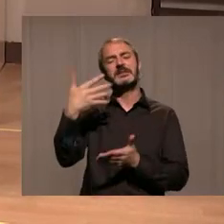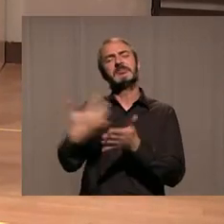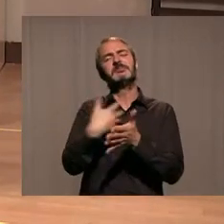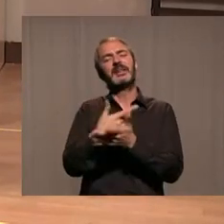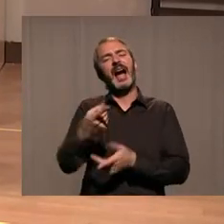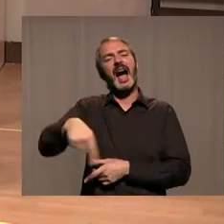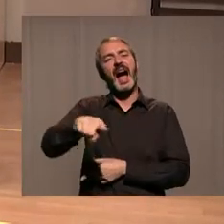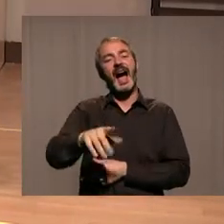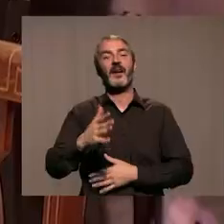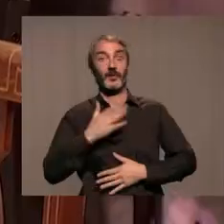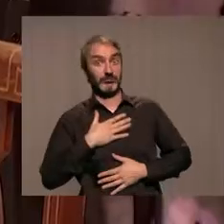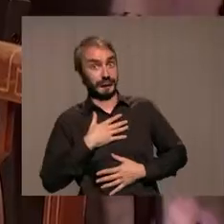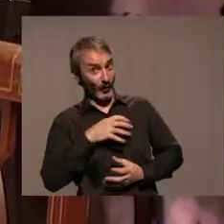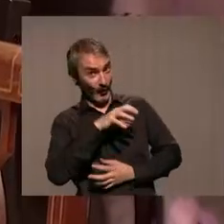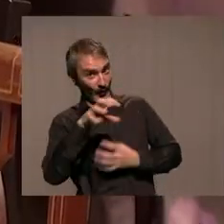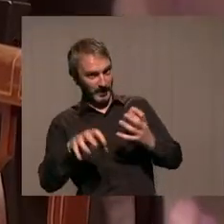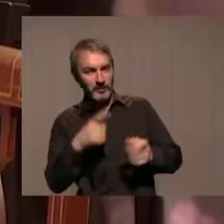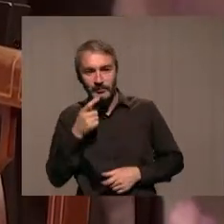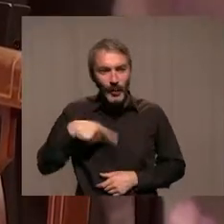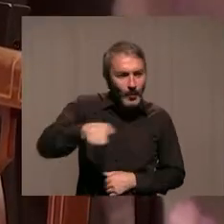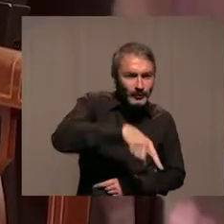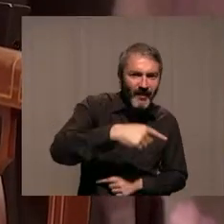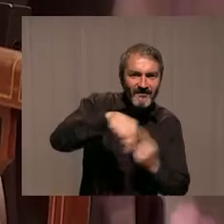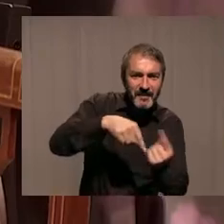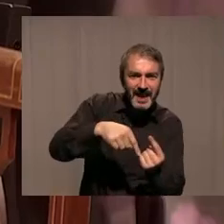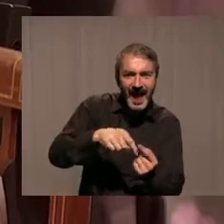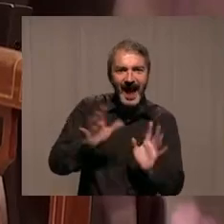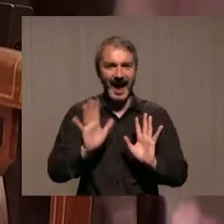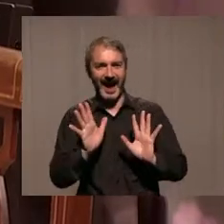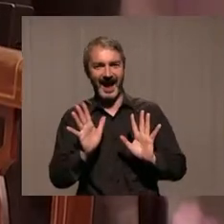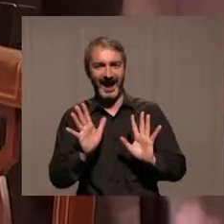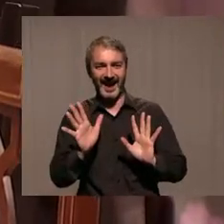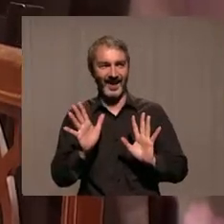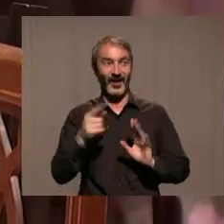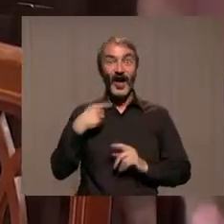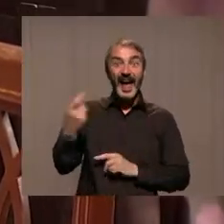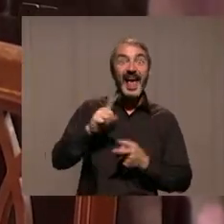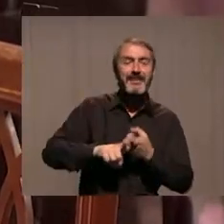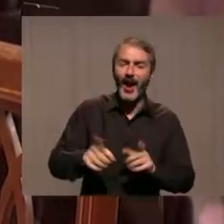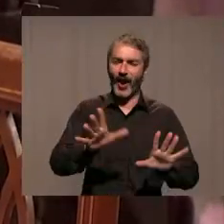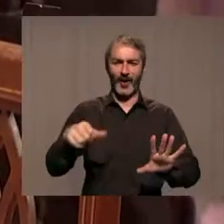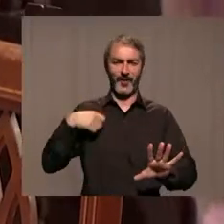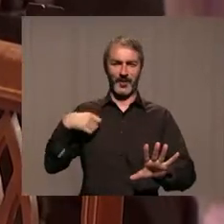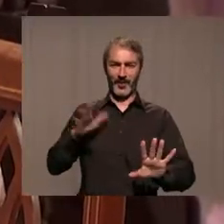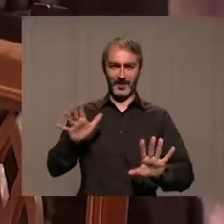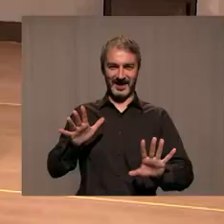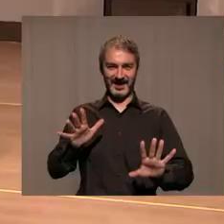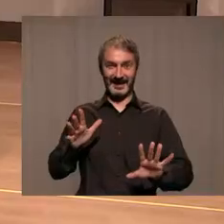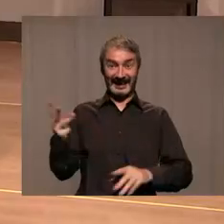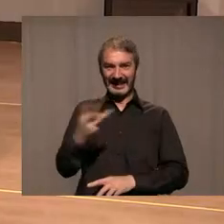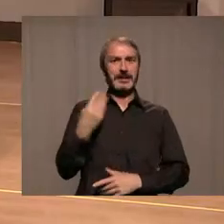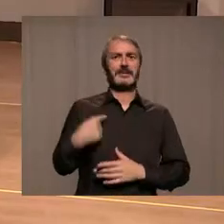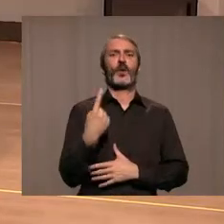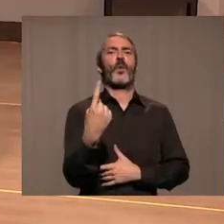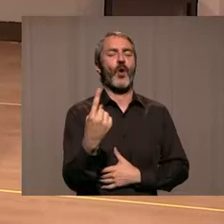A veure, el nostre és complicat, perquè... Sou família? Sí. Digueu-nos-ho ja. Sí, som tots germans. No, no. Estat bé. Som la mateixa persona. Sí, no, de